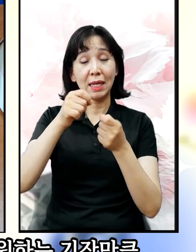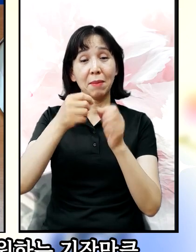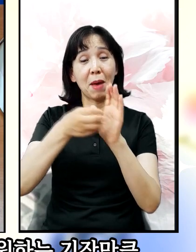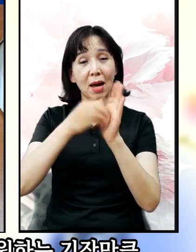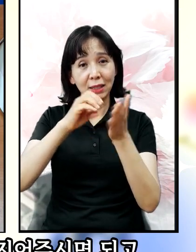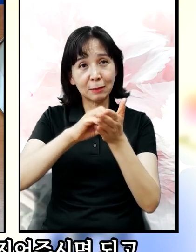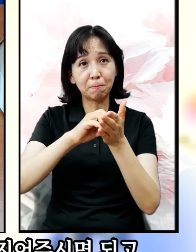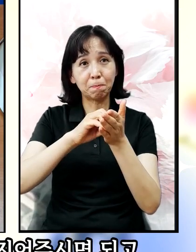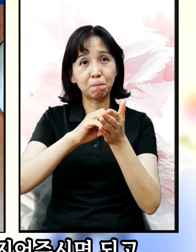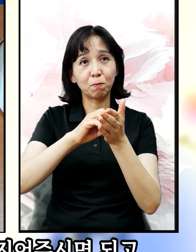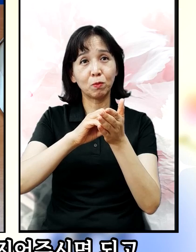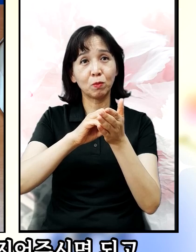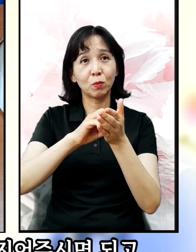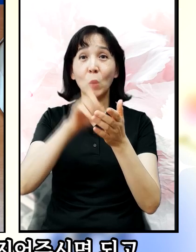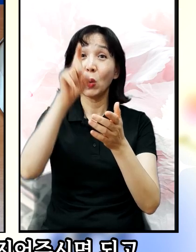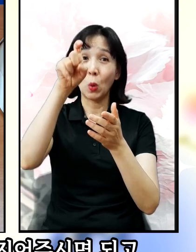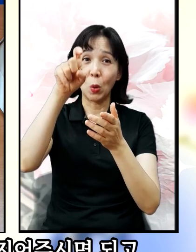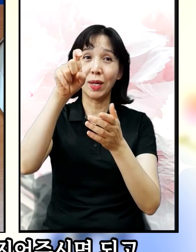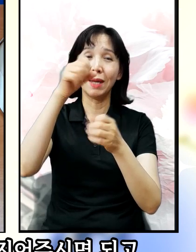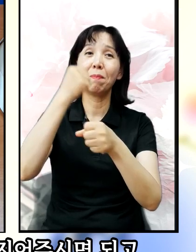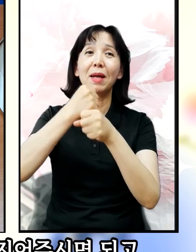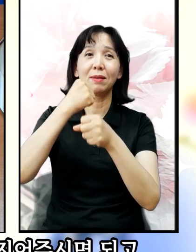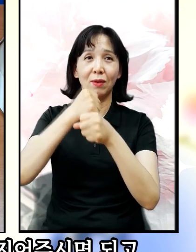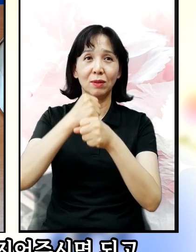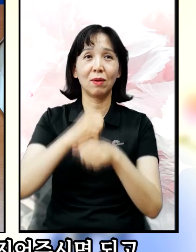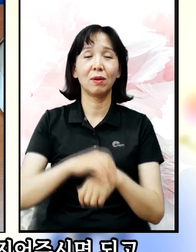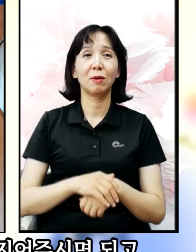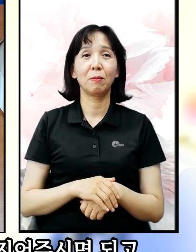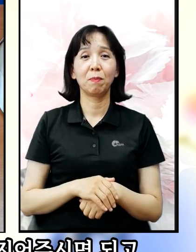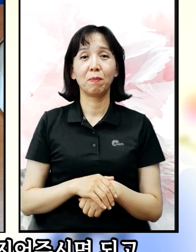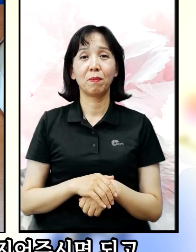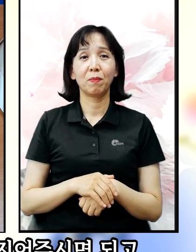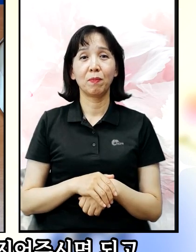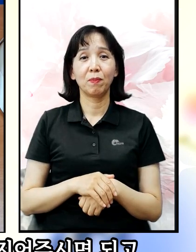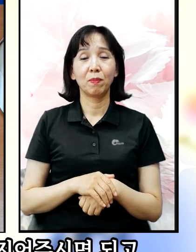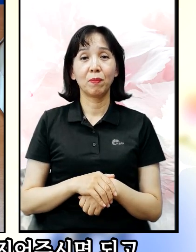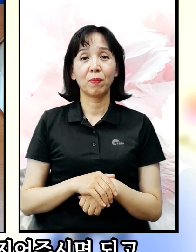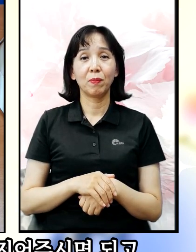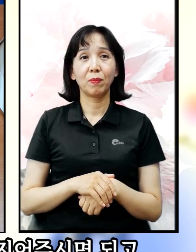원하는 기장만큼 고리를 만들어서 이렇게